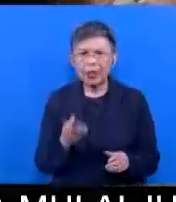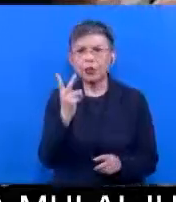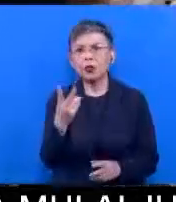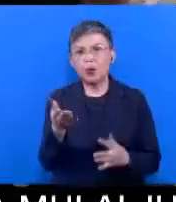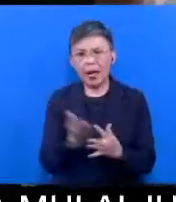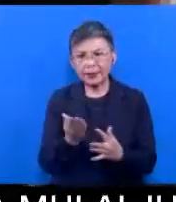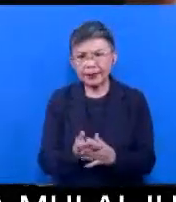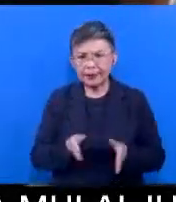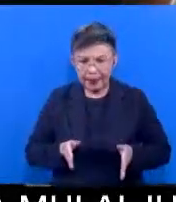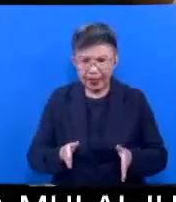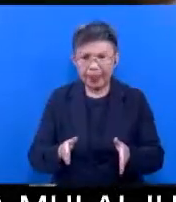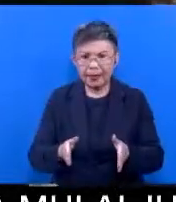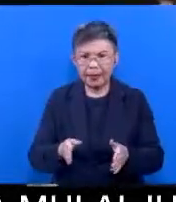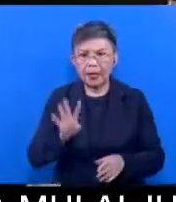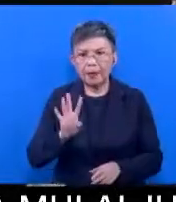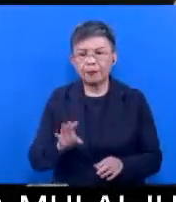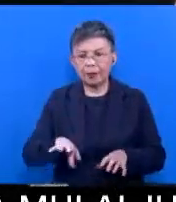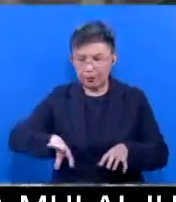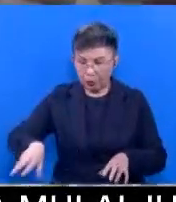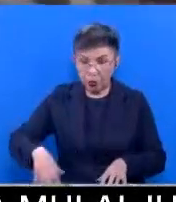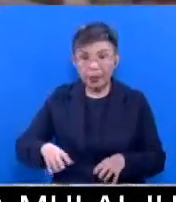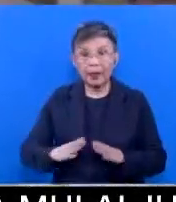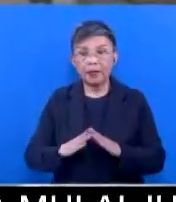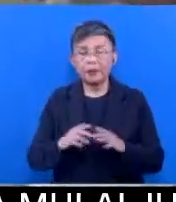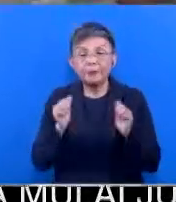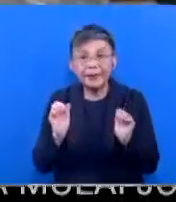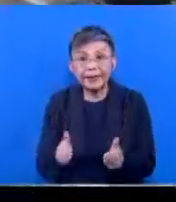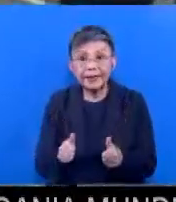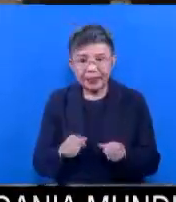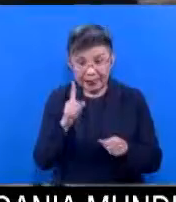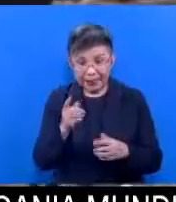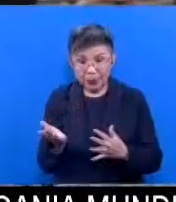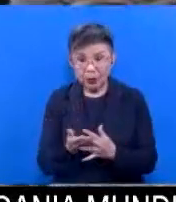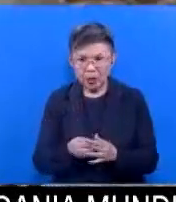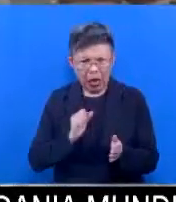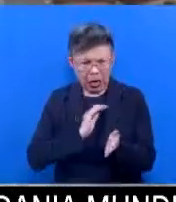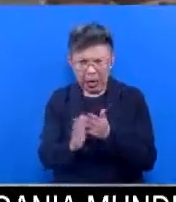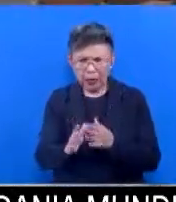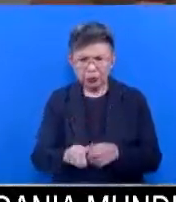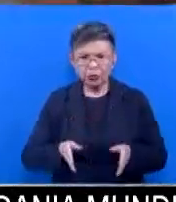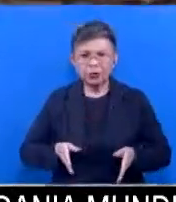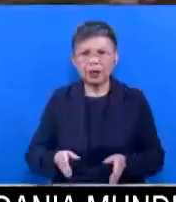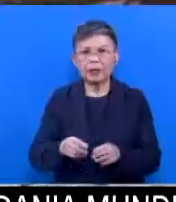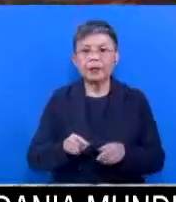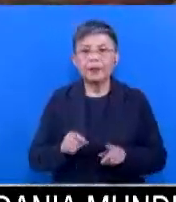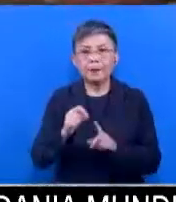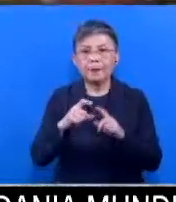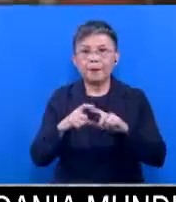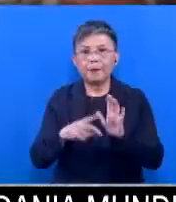jalan yang bisa digunakan empat keluarga setempat. Bahkan, satu akses jalan langsung bisa menuju jalur Pantura